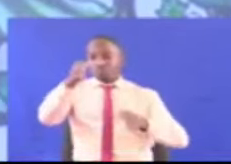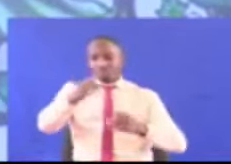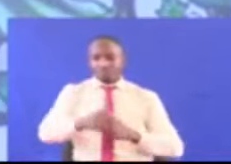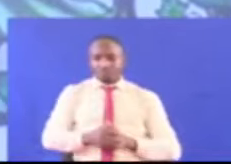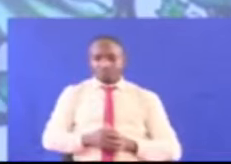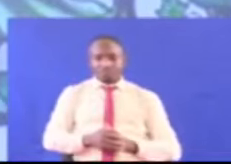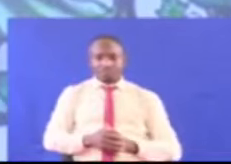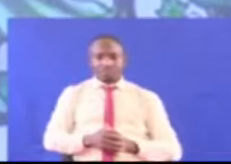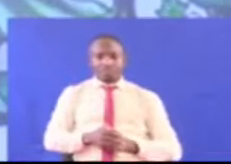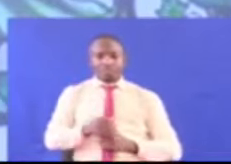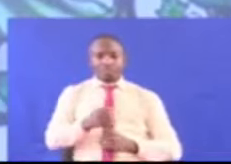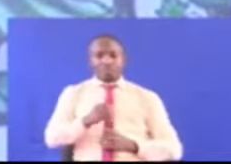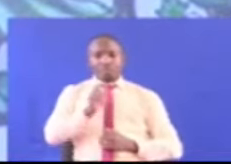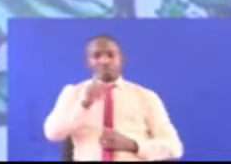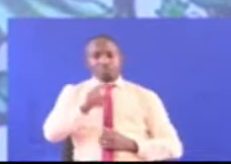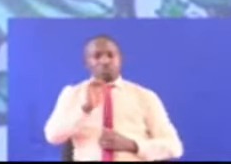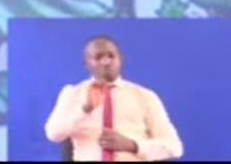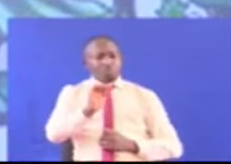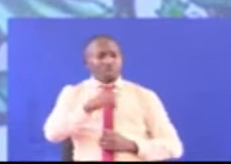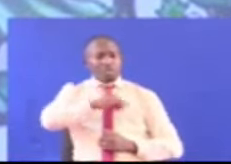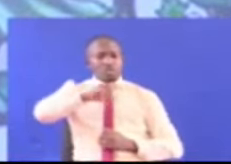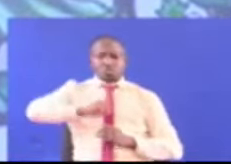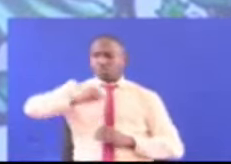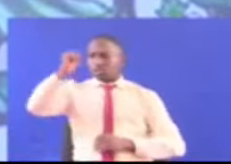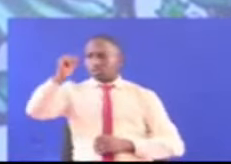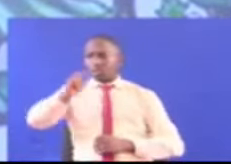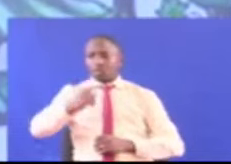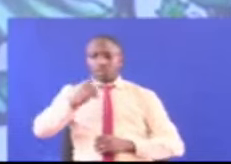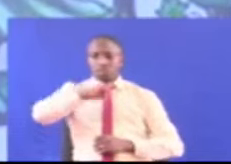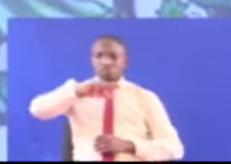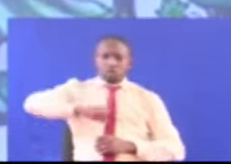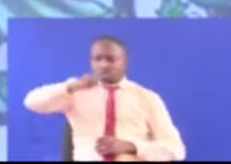unasema sisi tunashinda bwana, akija mtu mwingine